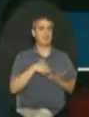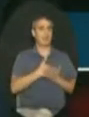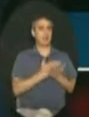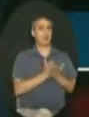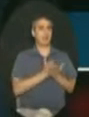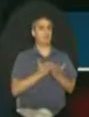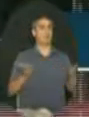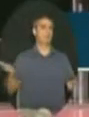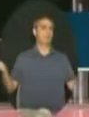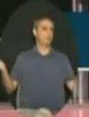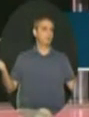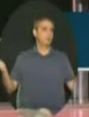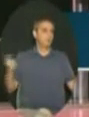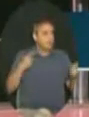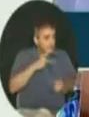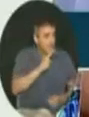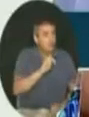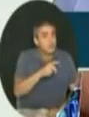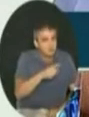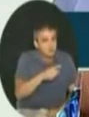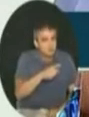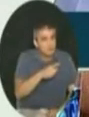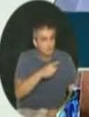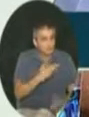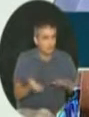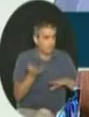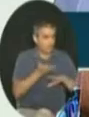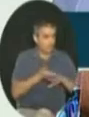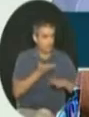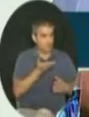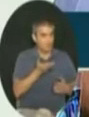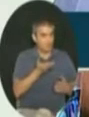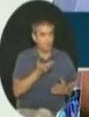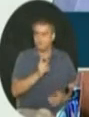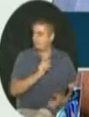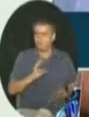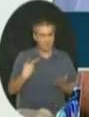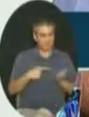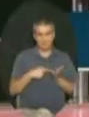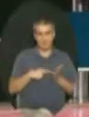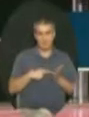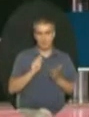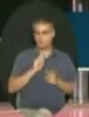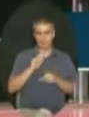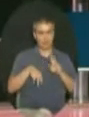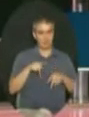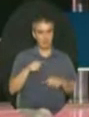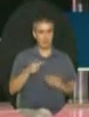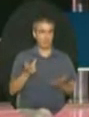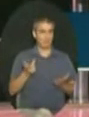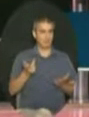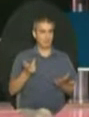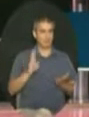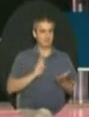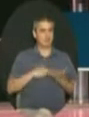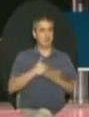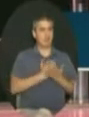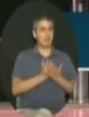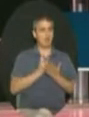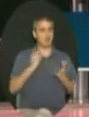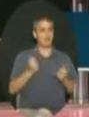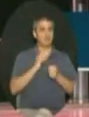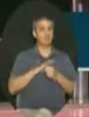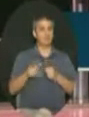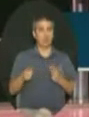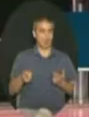חלוקתי. שזה נושא שהיום הוא על אין בדוחה. שום סיבה שהכנסת לא תטפל בכנסת, בצדק חלוקתי